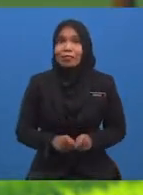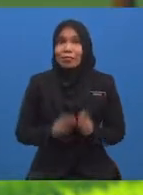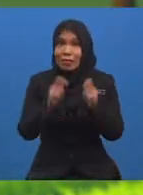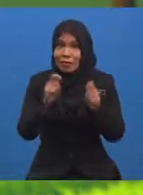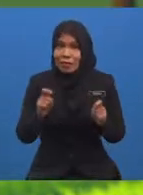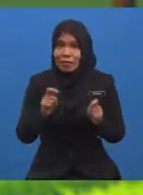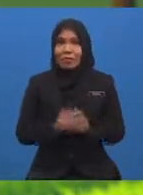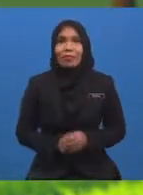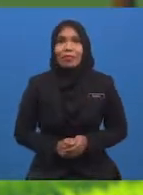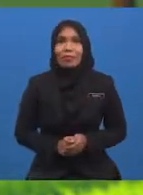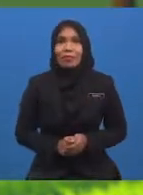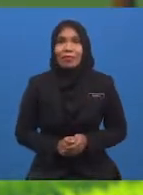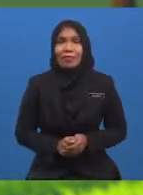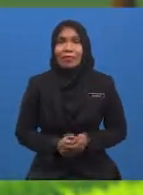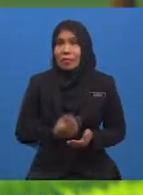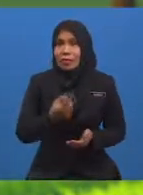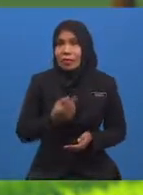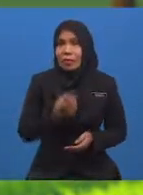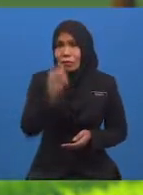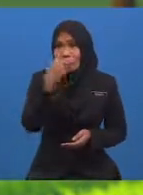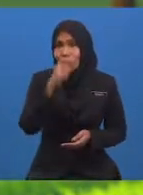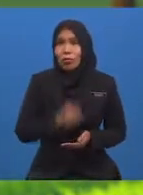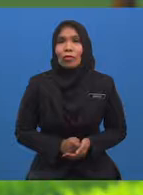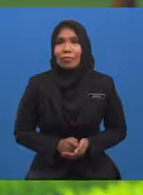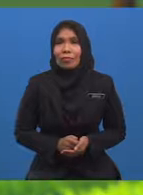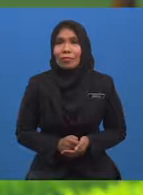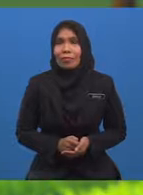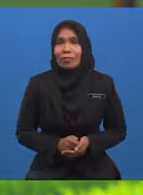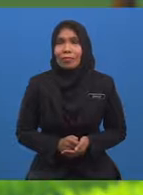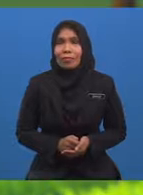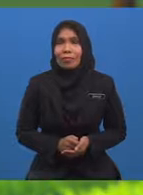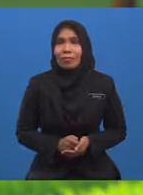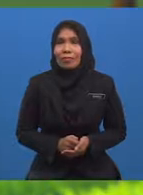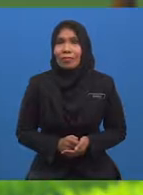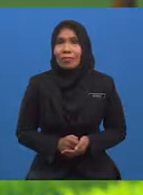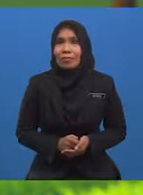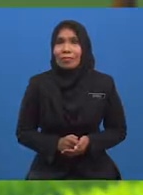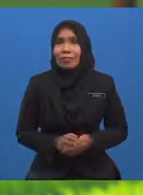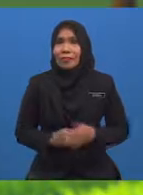daripada hujan dan panas. Jadi,